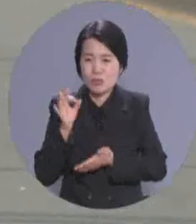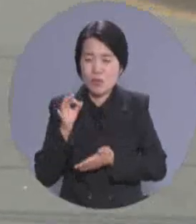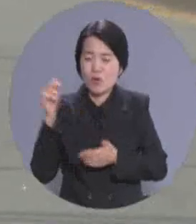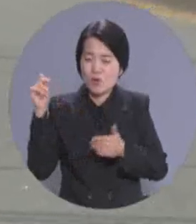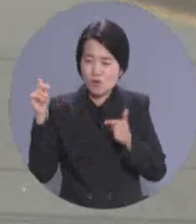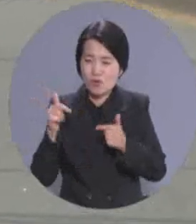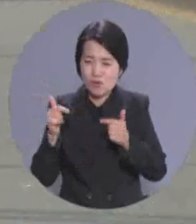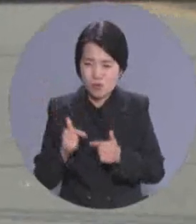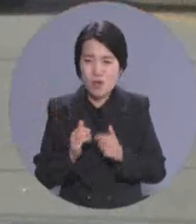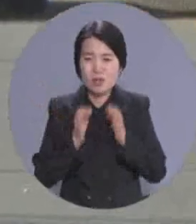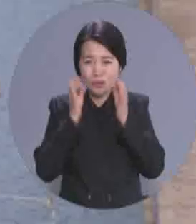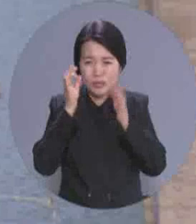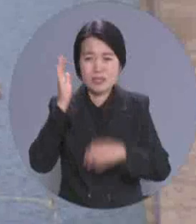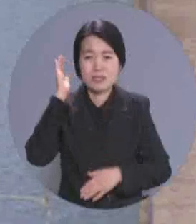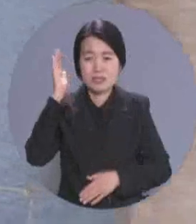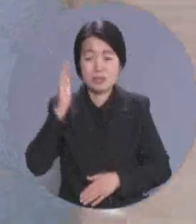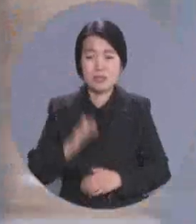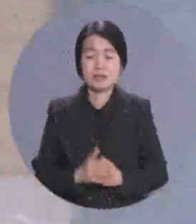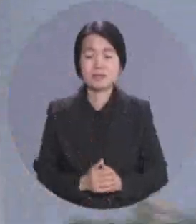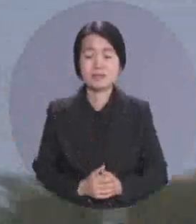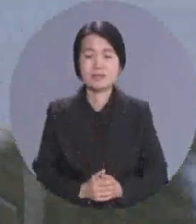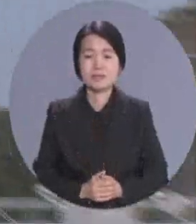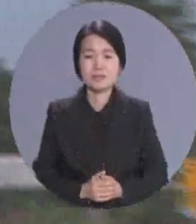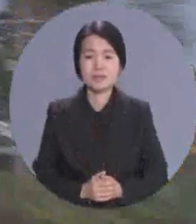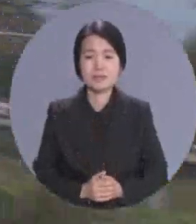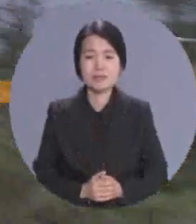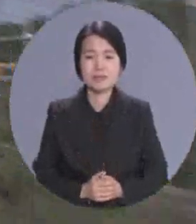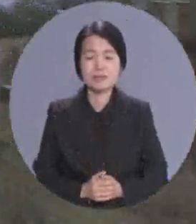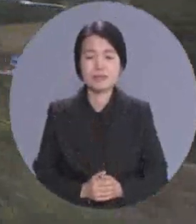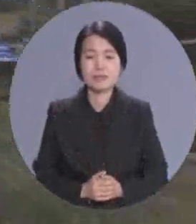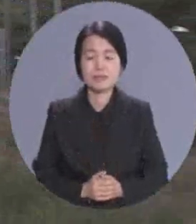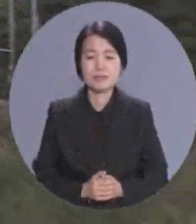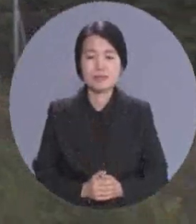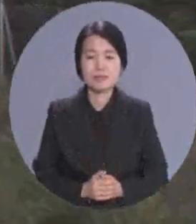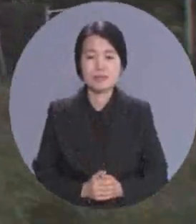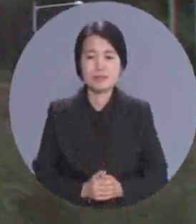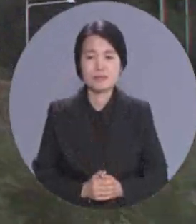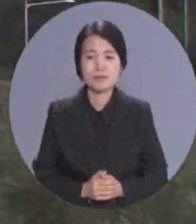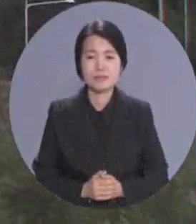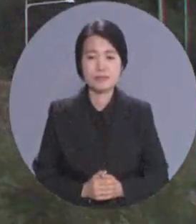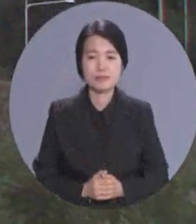비용을 최대한 줄이겠다고 밝혔습니다. MBC 뉴스 문형철입니다.